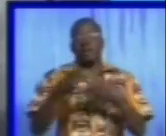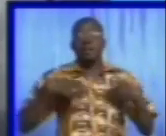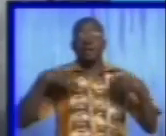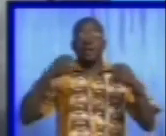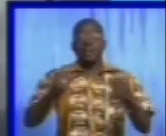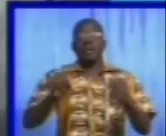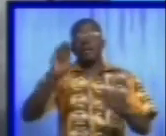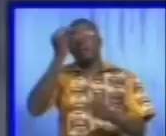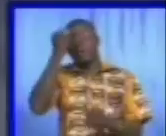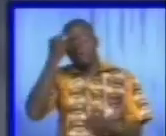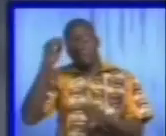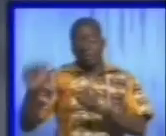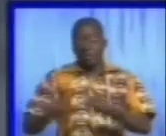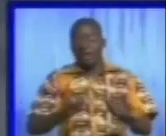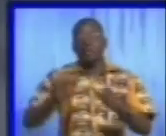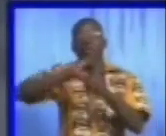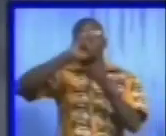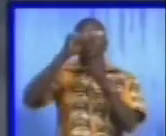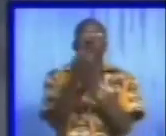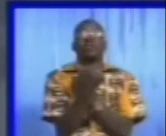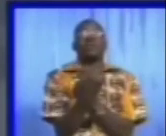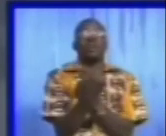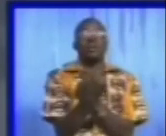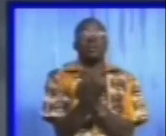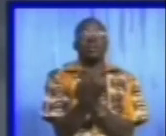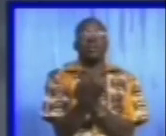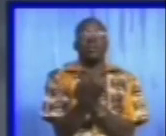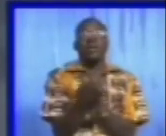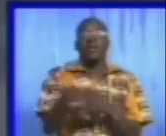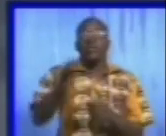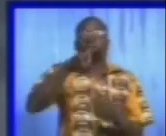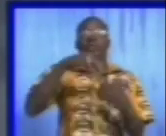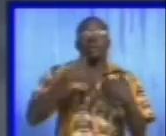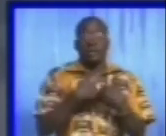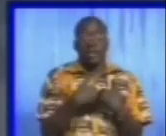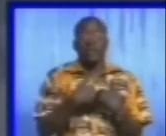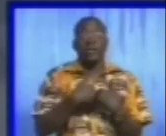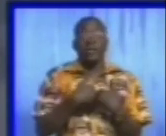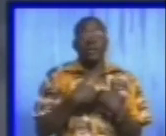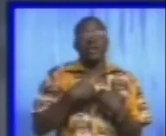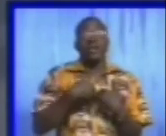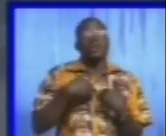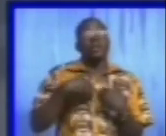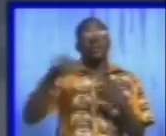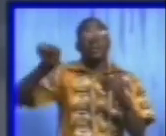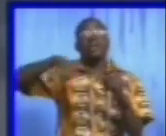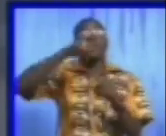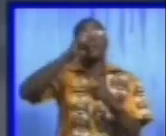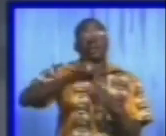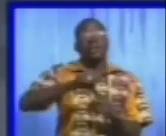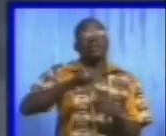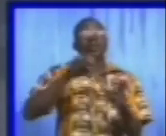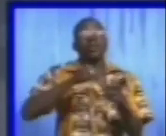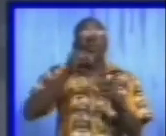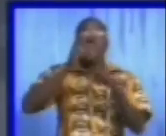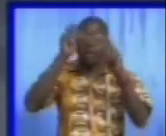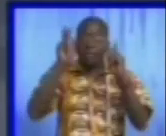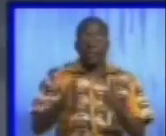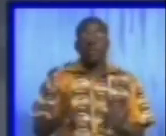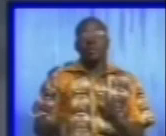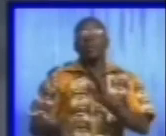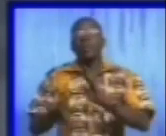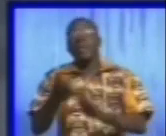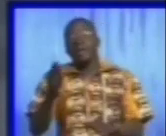le ministère de l'Action sociale. Est-ce que vous avez des sites où les pensionnés doivent se rendre ou bien